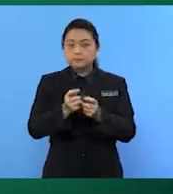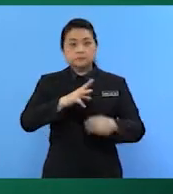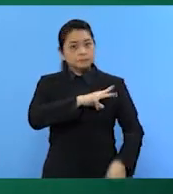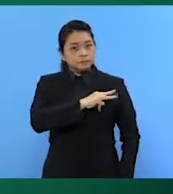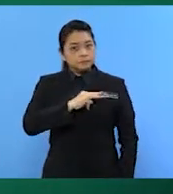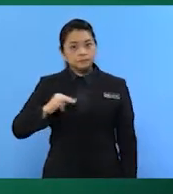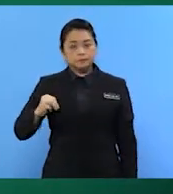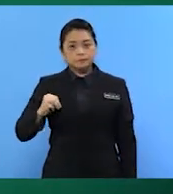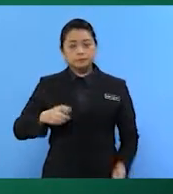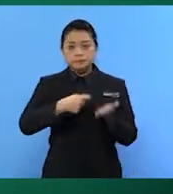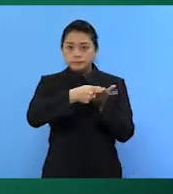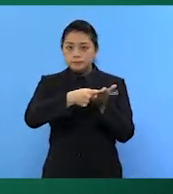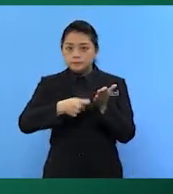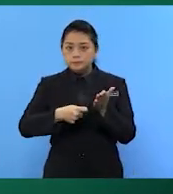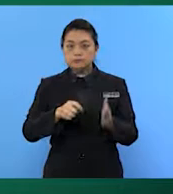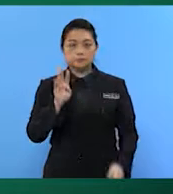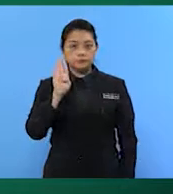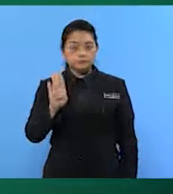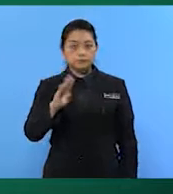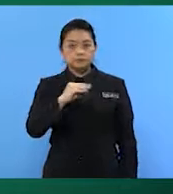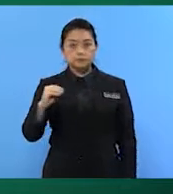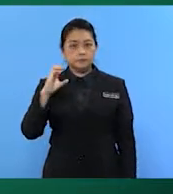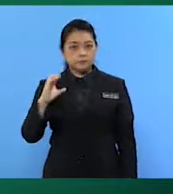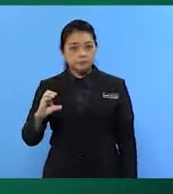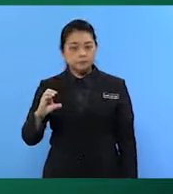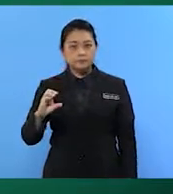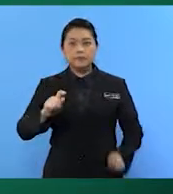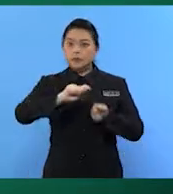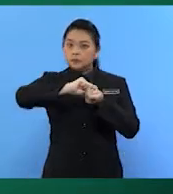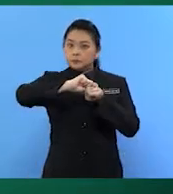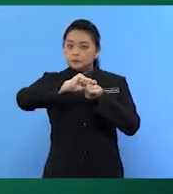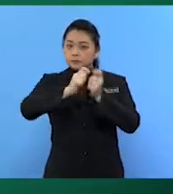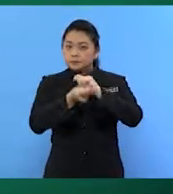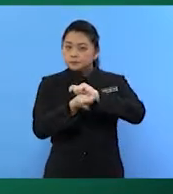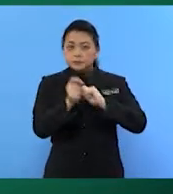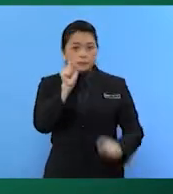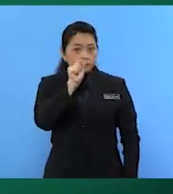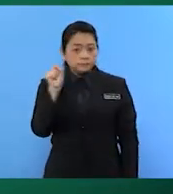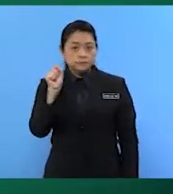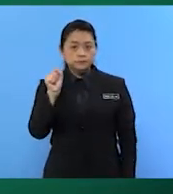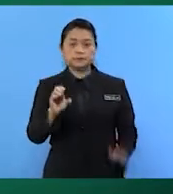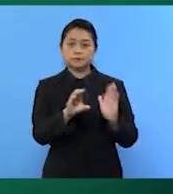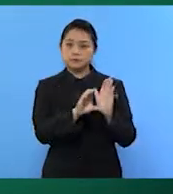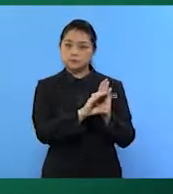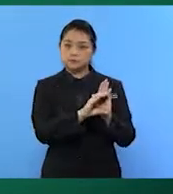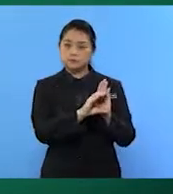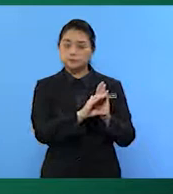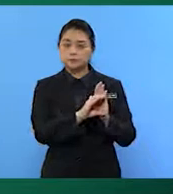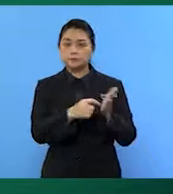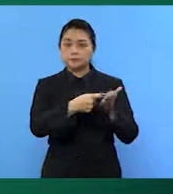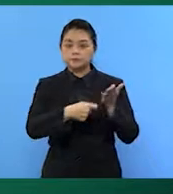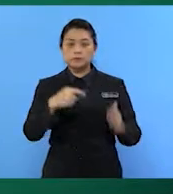manakala nilai B dan C ditukar tanda. Contohnya,